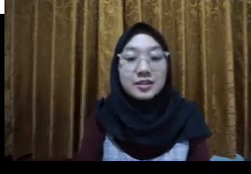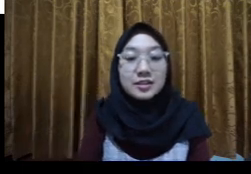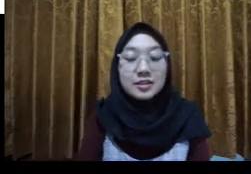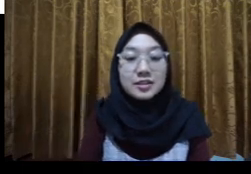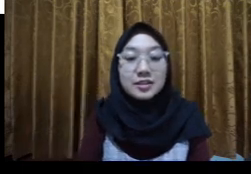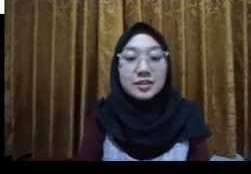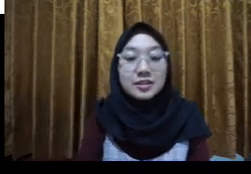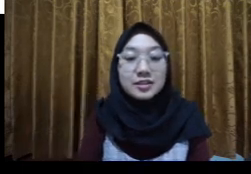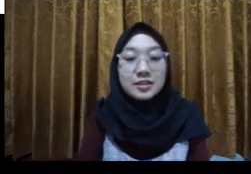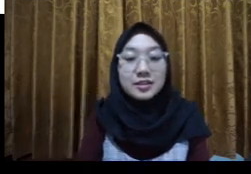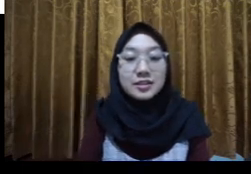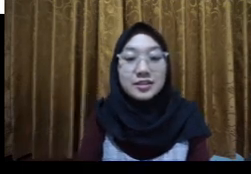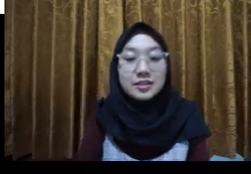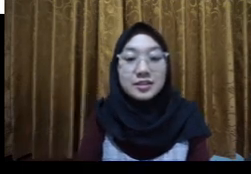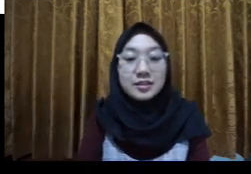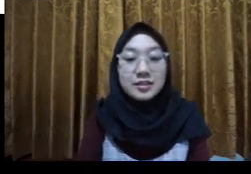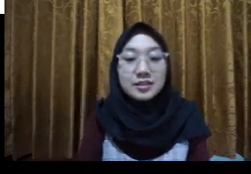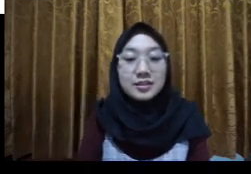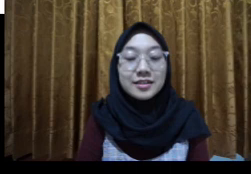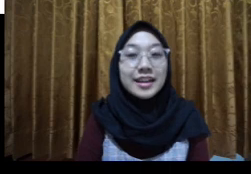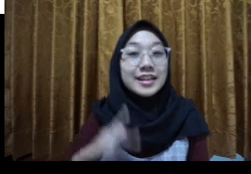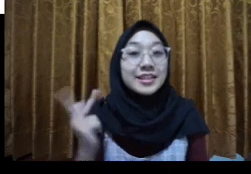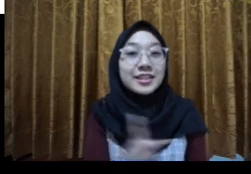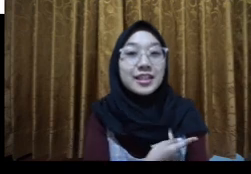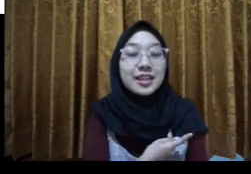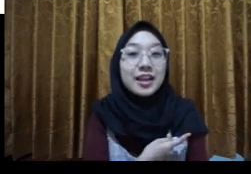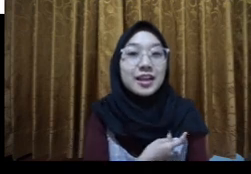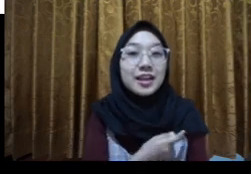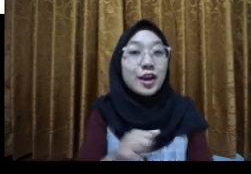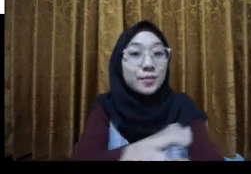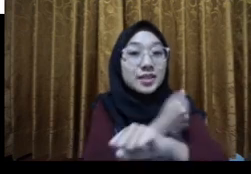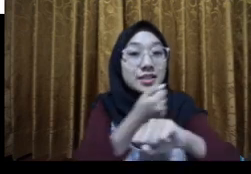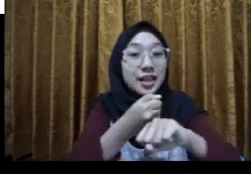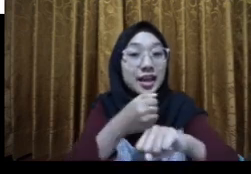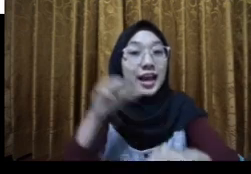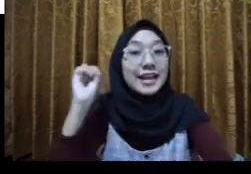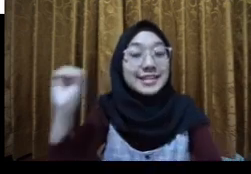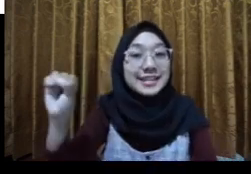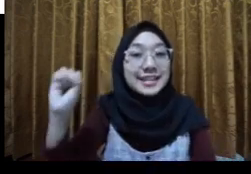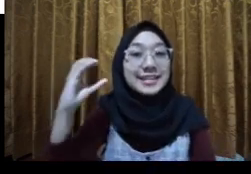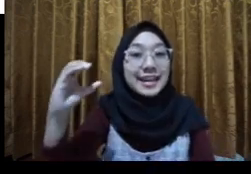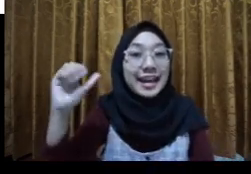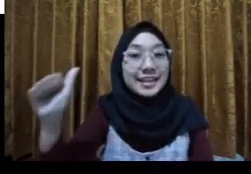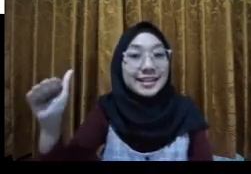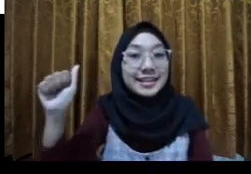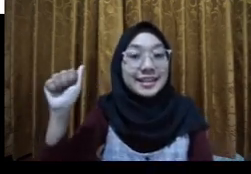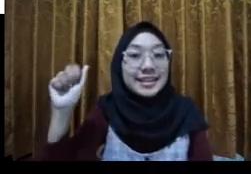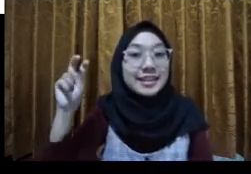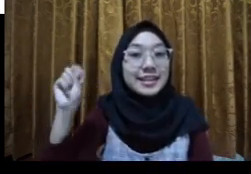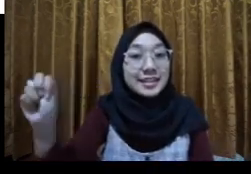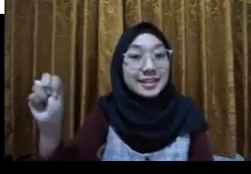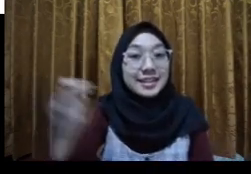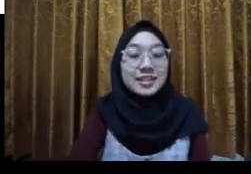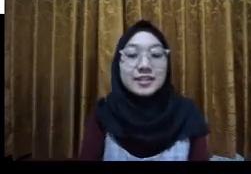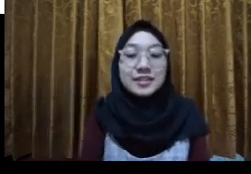jadi tidak terbaca oleh screen reader. Jadi kita bisa men-scan di sini dengan cara tekan tombol Alt